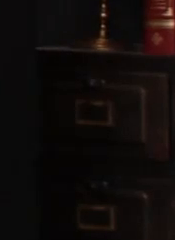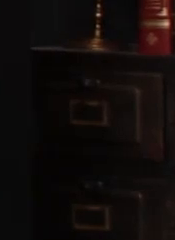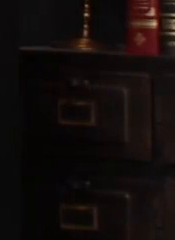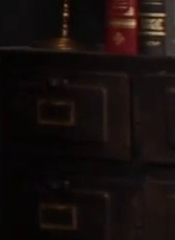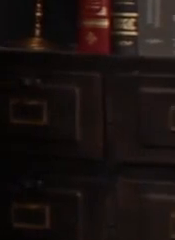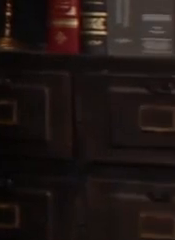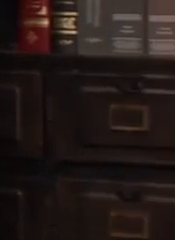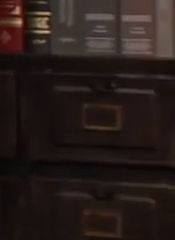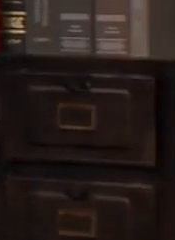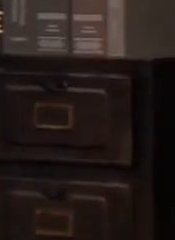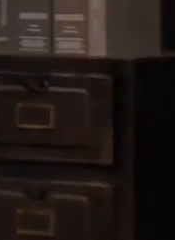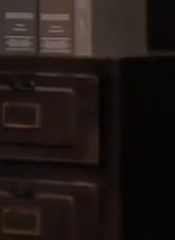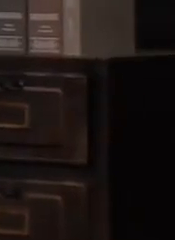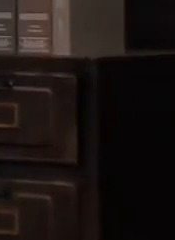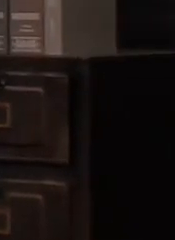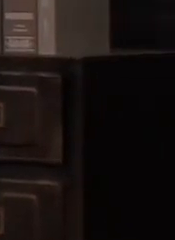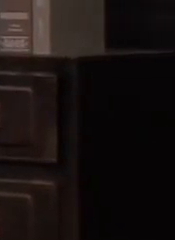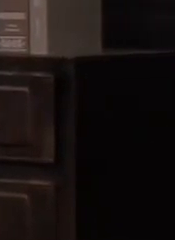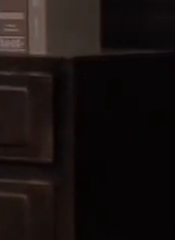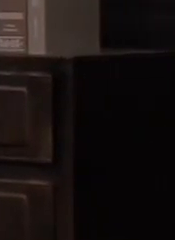여기 여기